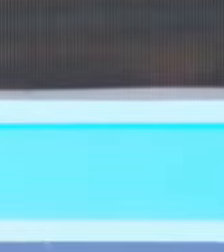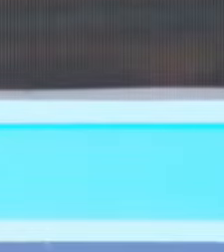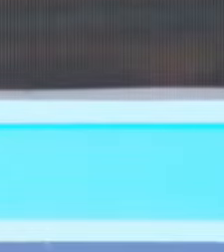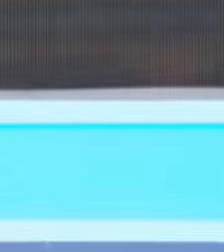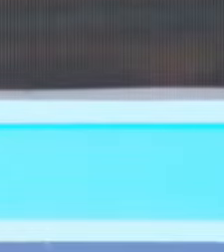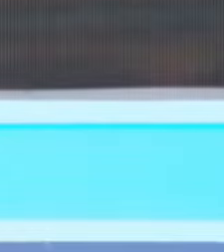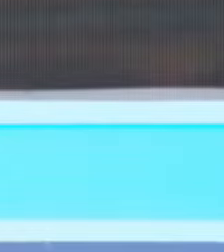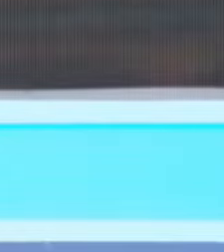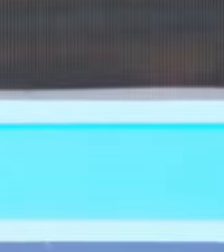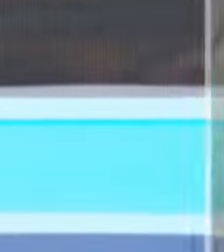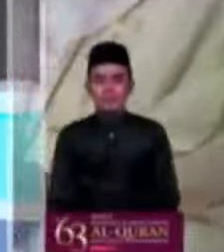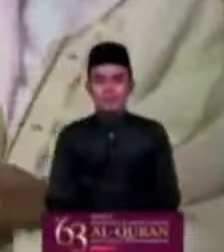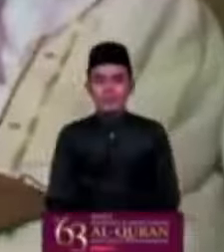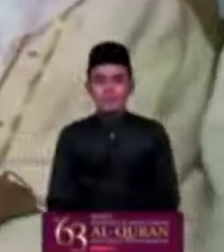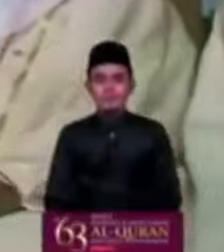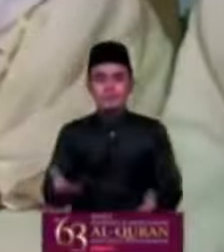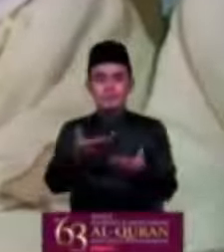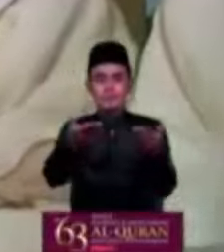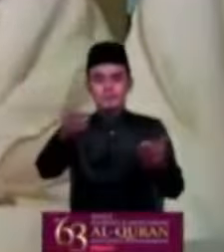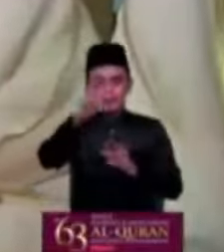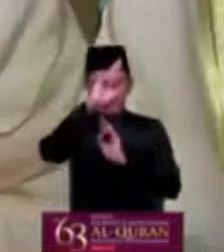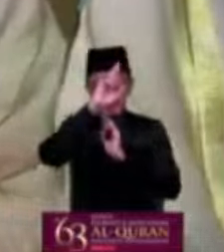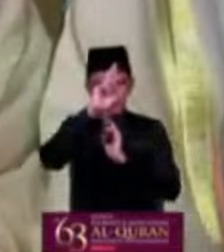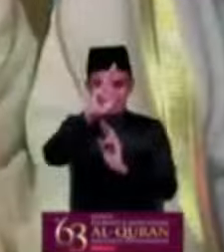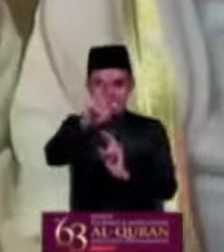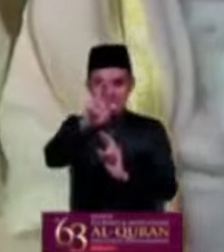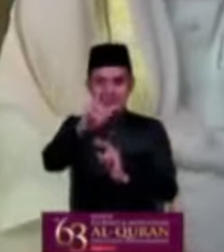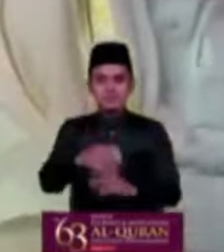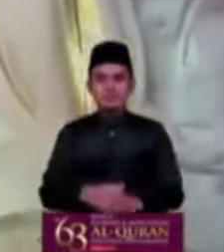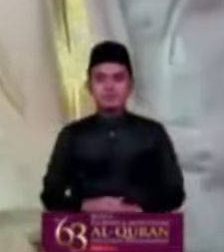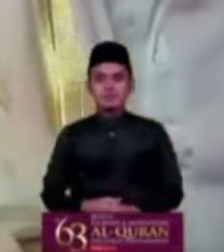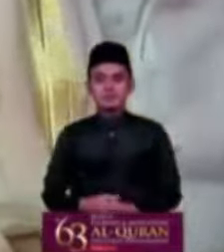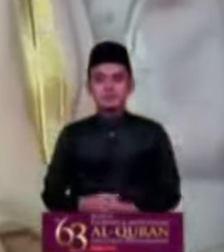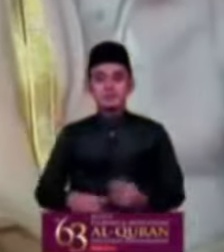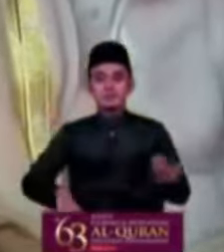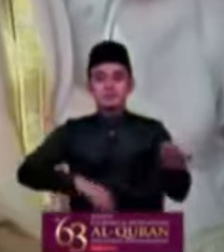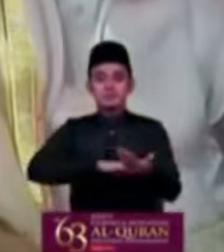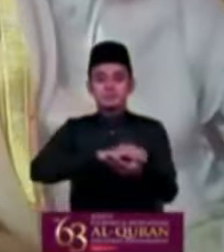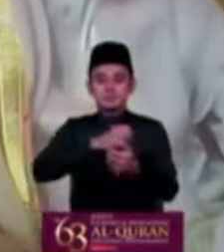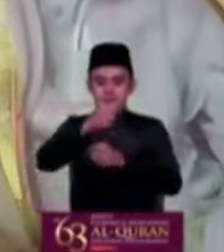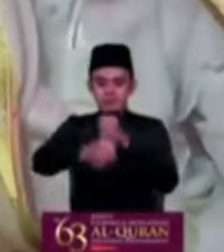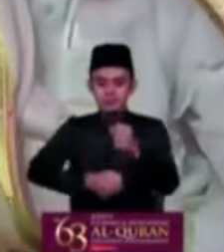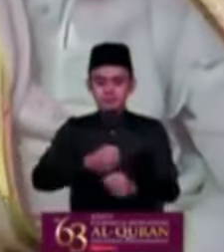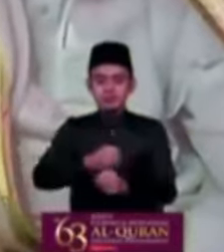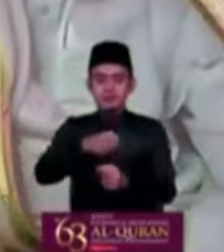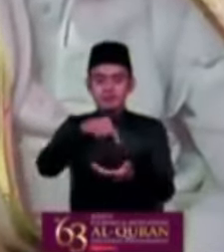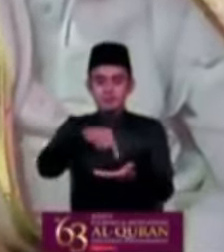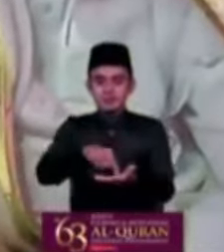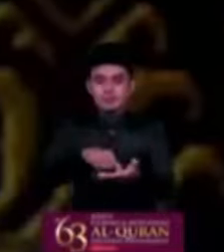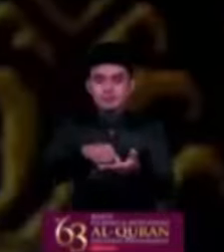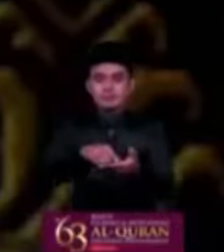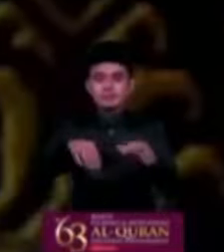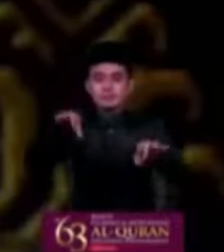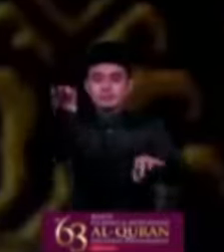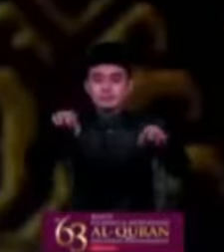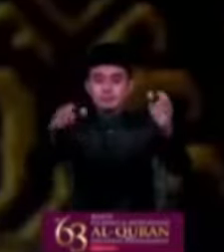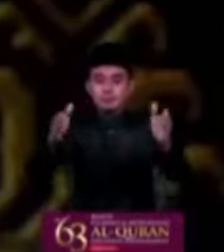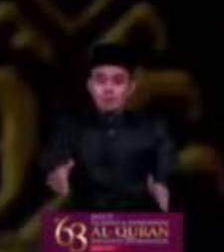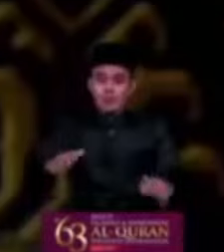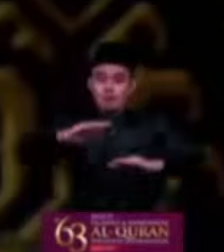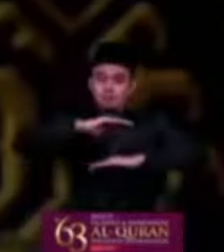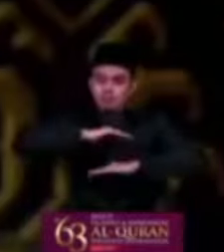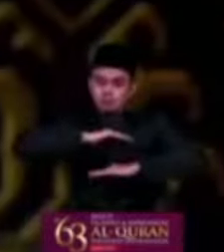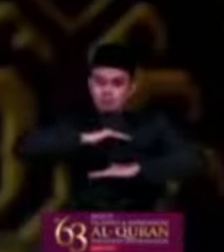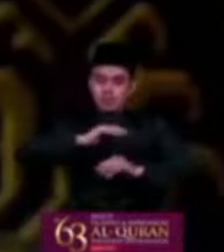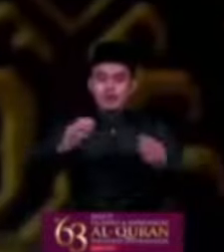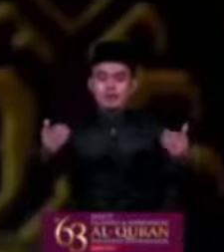juga. Alhamdulillah dengan apa yang kita telah buat persediaan sekian lama ini, majlis akan bermula esok Puan, 5 hingga 12 Oktober.